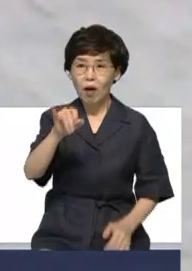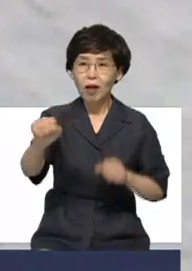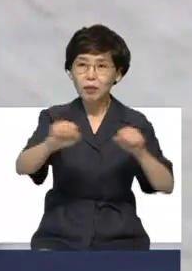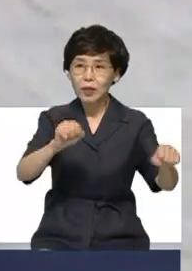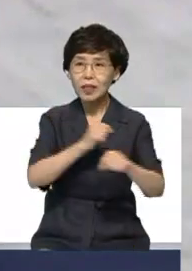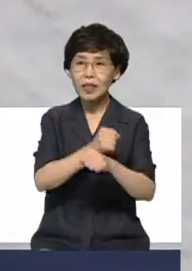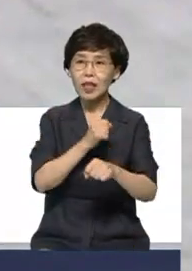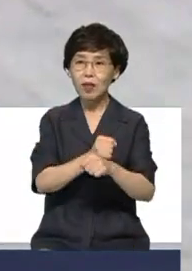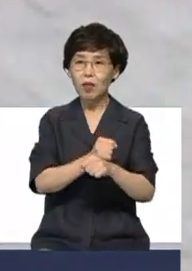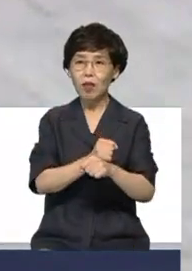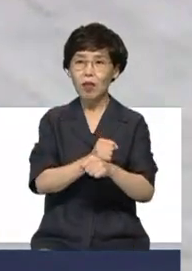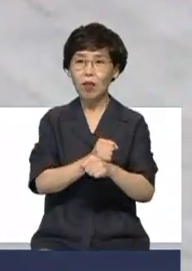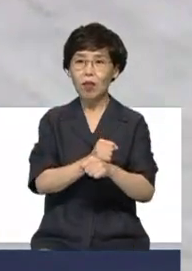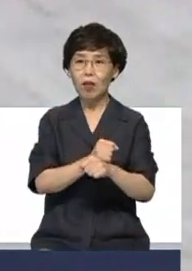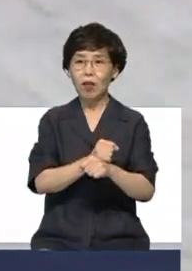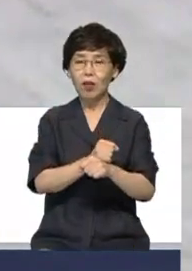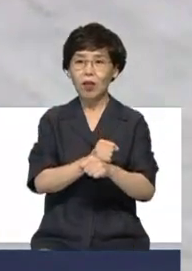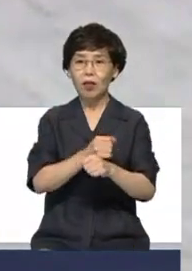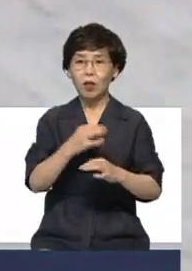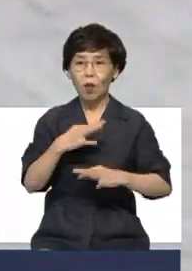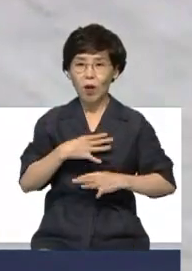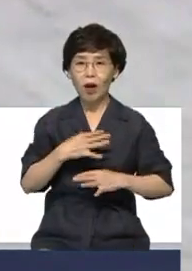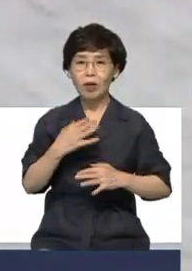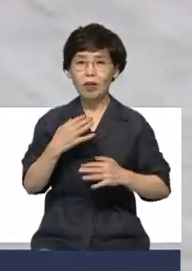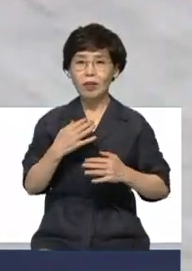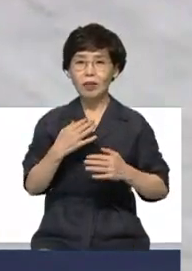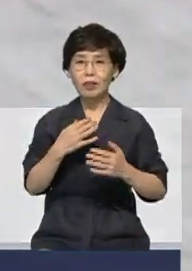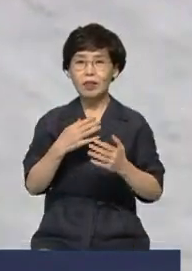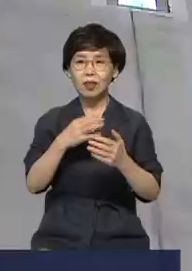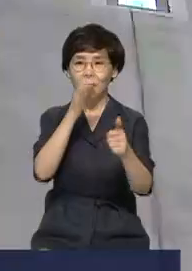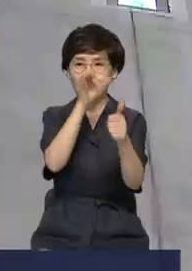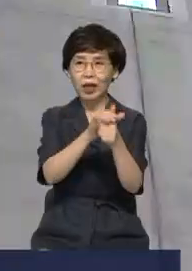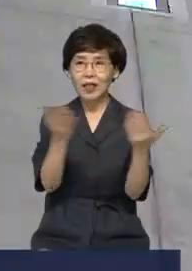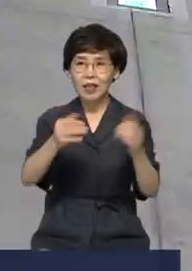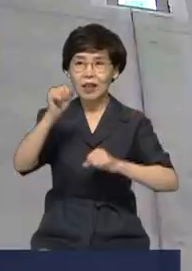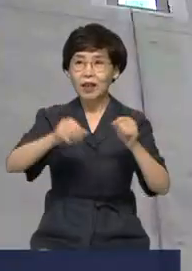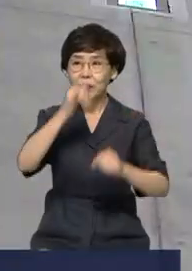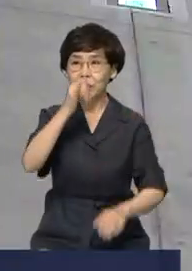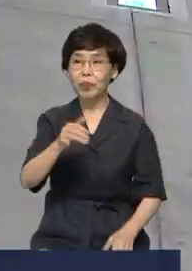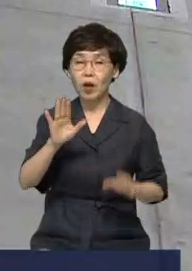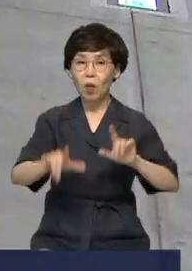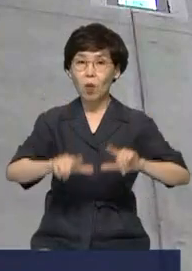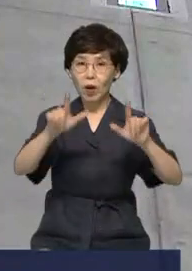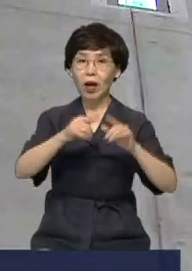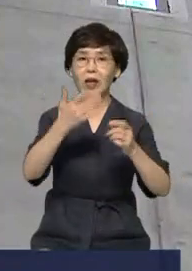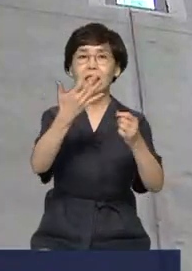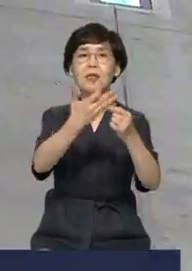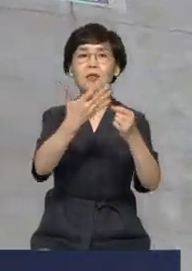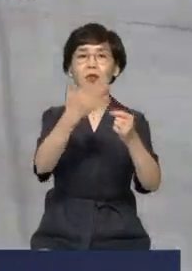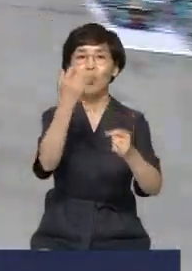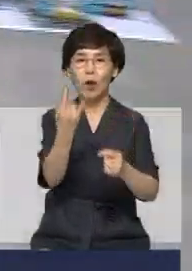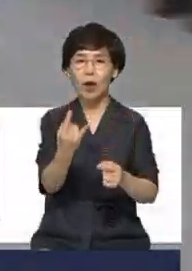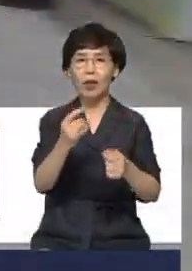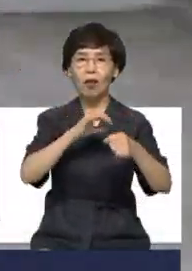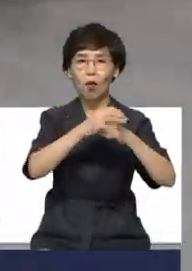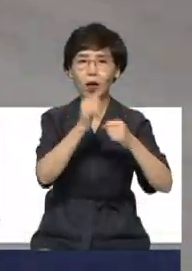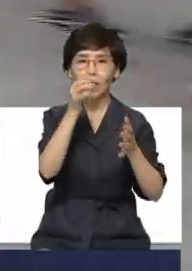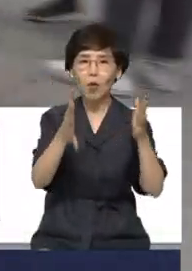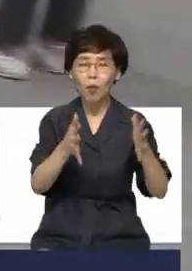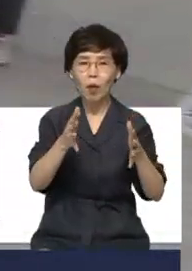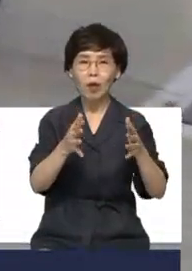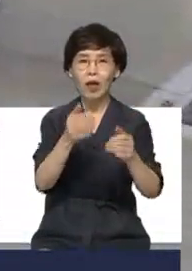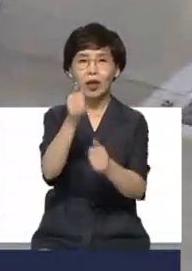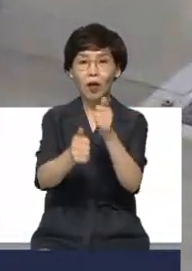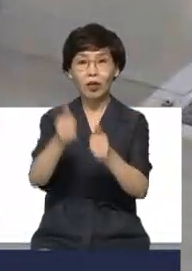움직이고 서프라이즈 미션 수행하고 있어요. 올해 19번째를 맞는 월드로봇